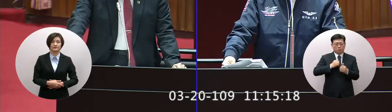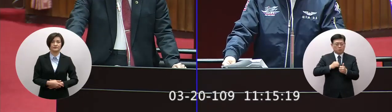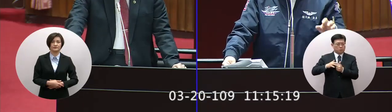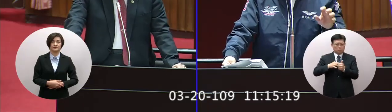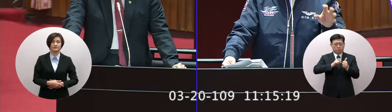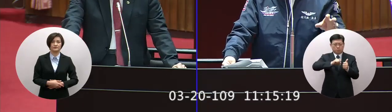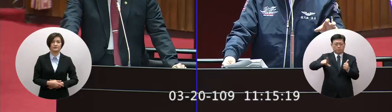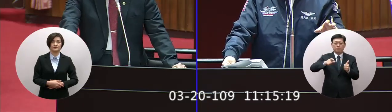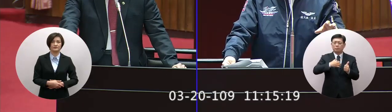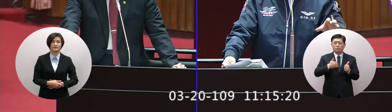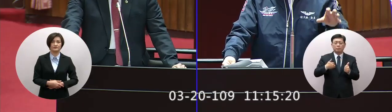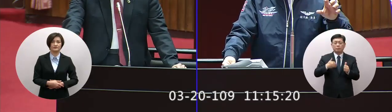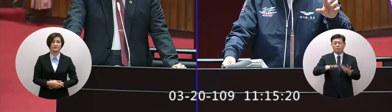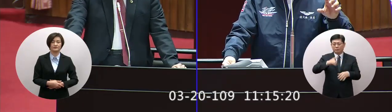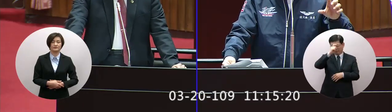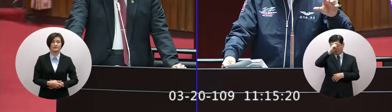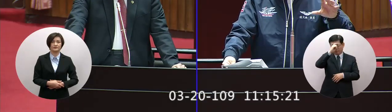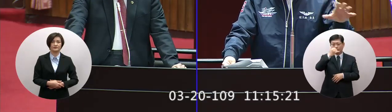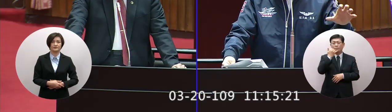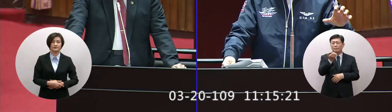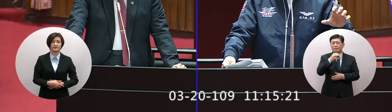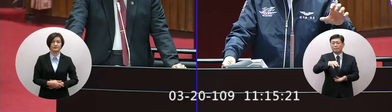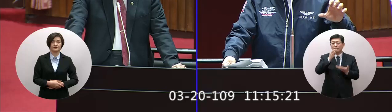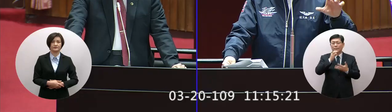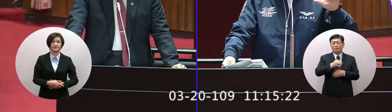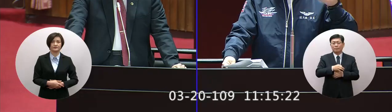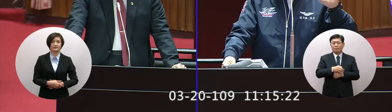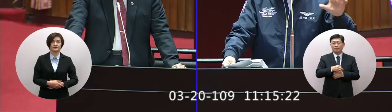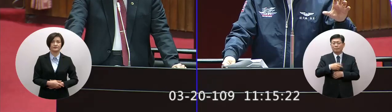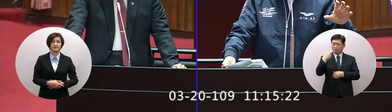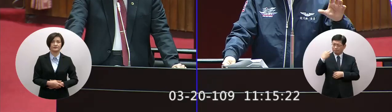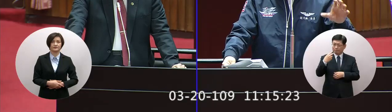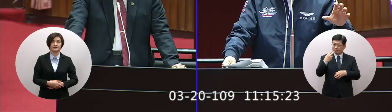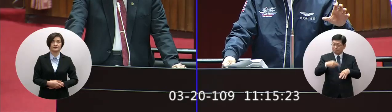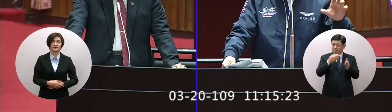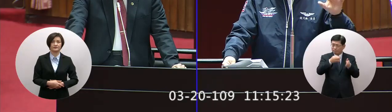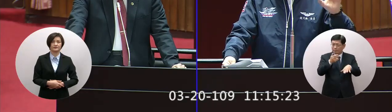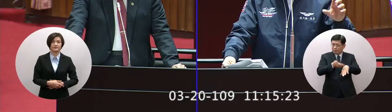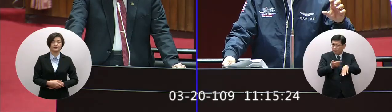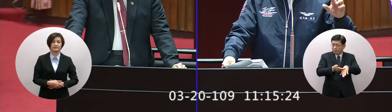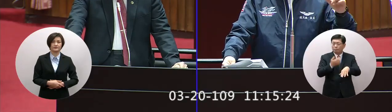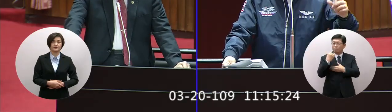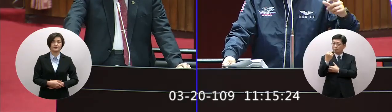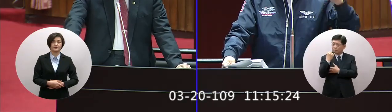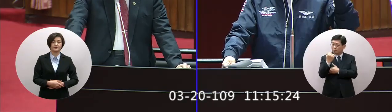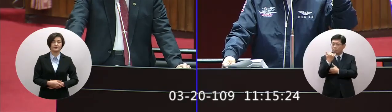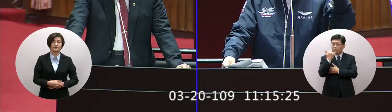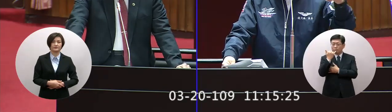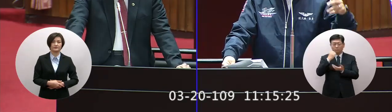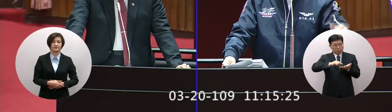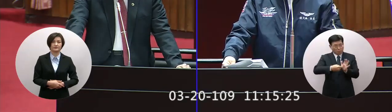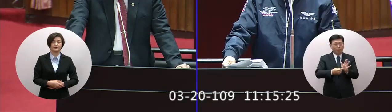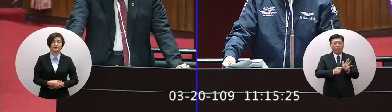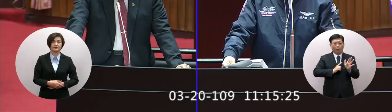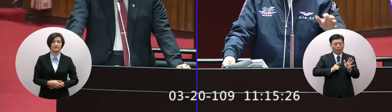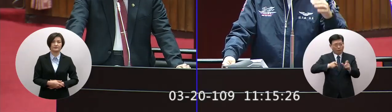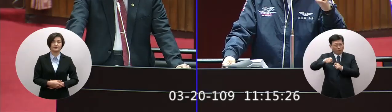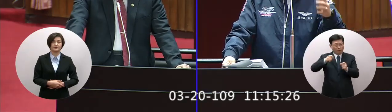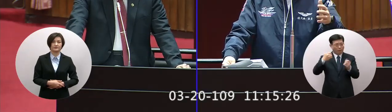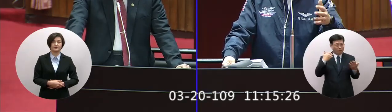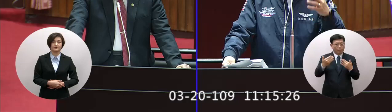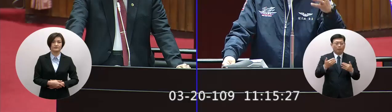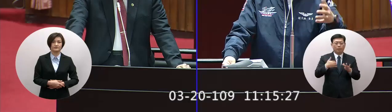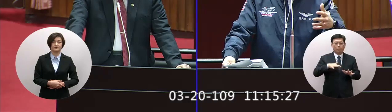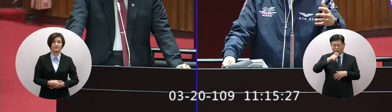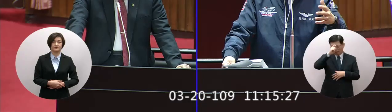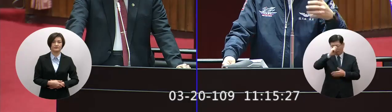国。那所以我们就真的很希望说，把刚才您提的在技术层面上面我们的努力，可以把它变成一个战略的目标。这一点